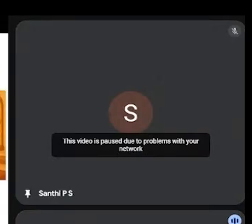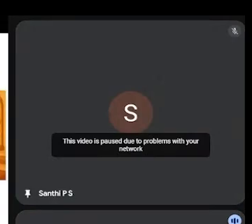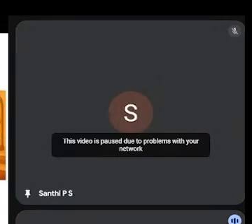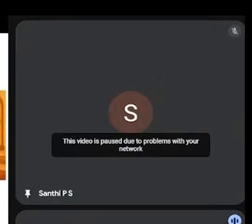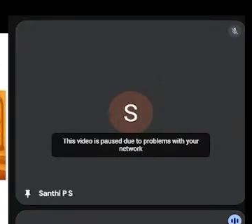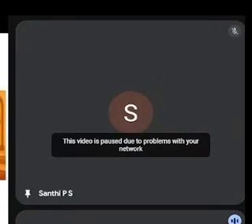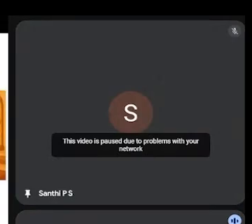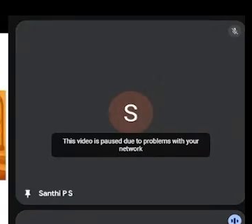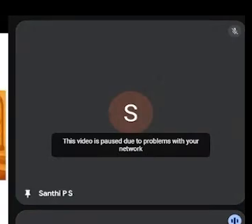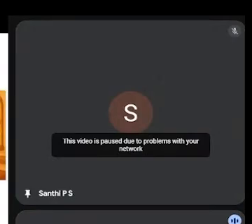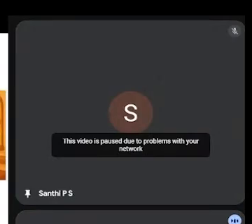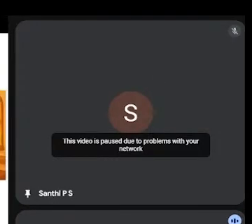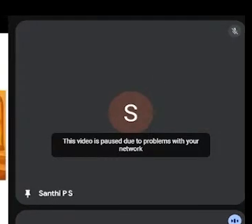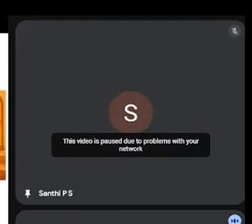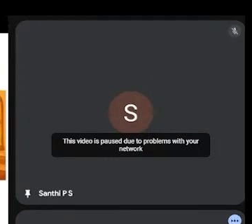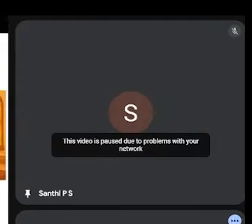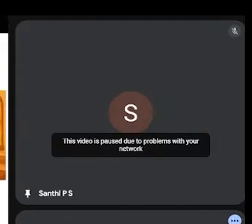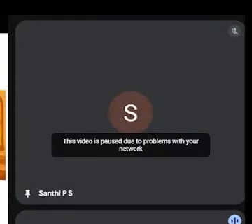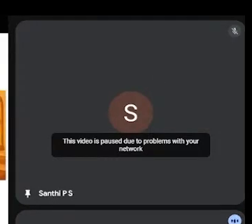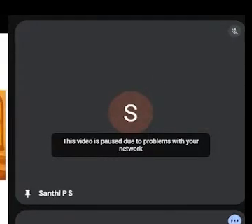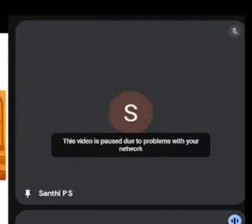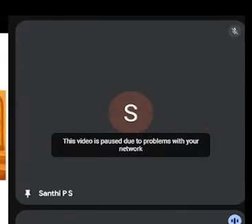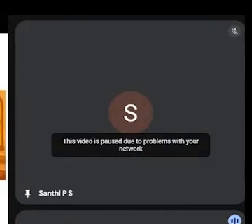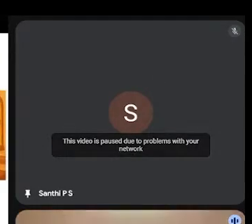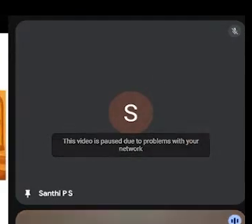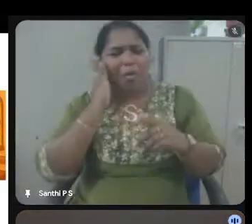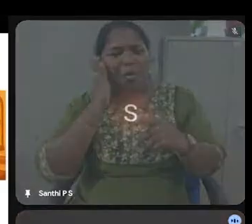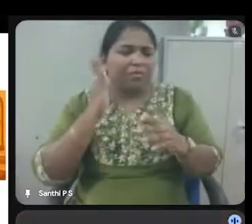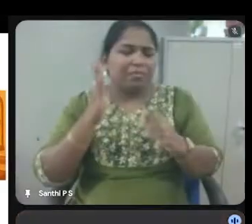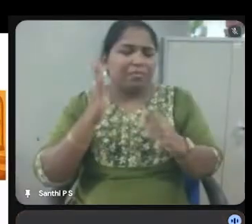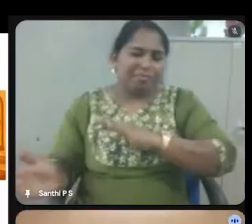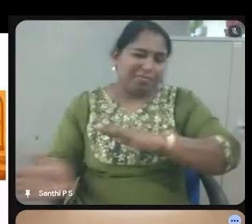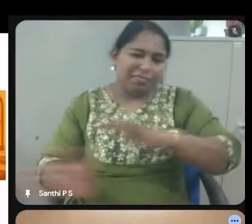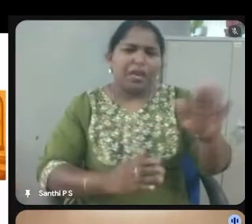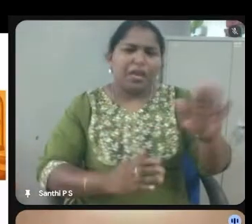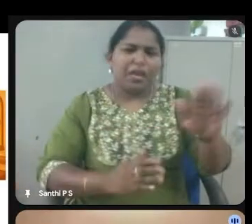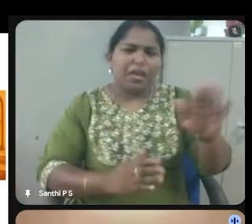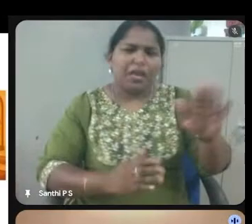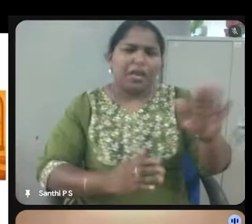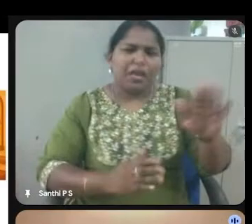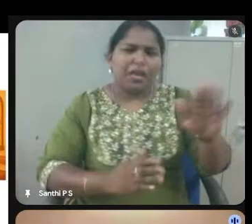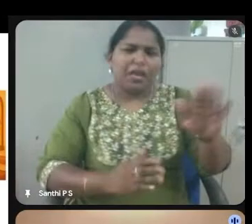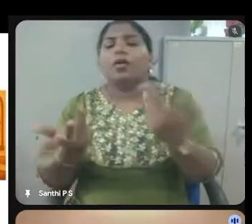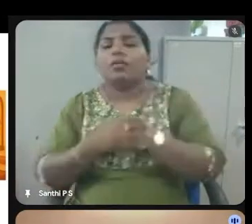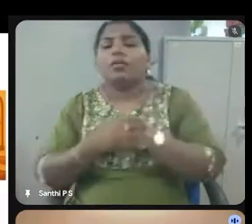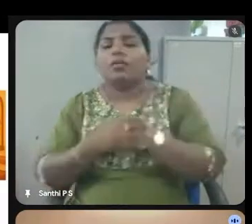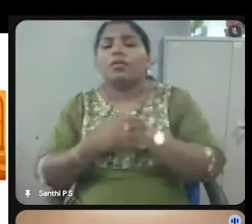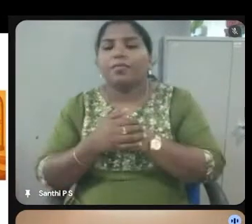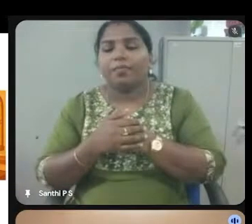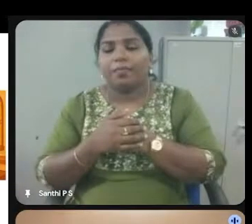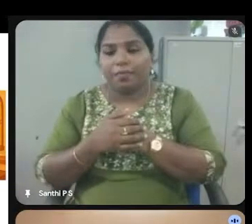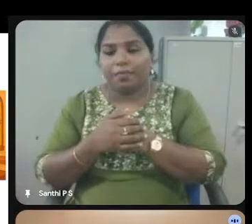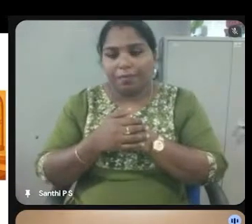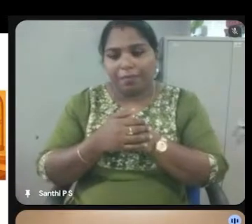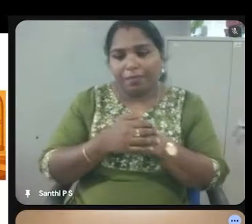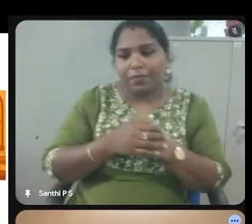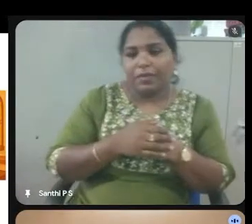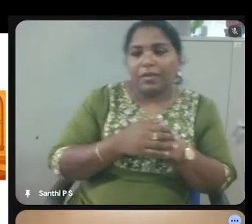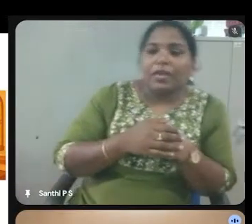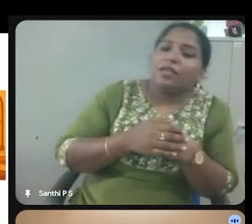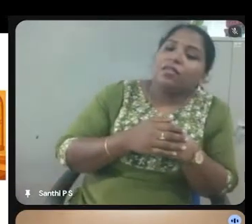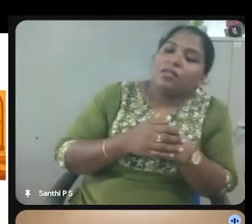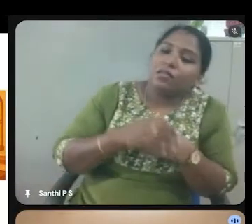സ്ക്രീനിന് പകരമായിട്ട് നമുക്ക് കൊടുക്കാൻ പറ്റുന്ന കാര്യങ്ങൾ ഒന്ന് ക്രിയാത്മകമായ കളികൾ. അതായത് കുട്ടികളെ ഒത്തിരി എന്താ പറയാ ഫ്രീ ആയിട്ട് കളിക്കാൻ